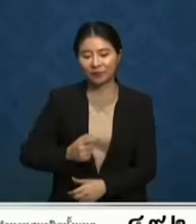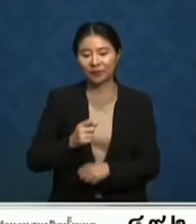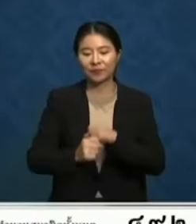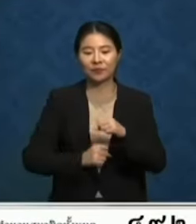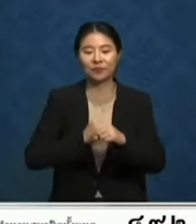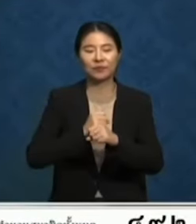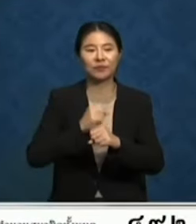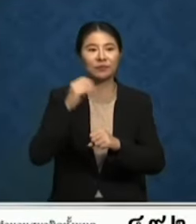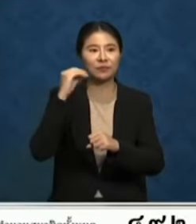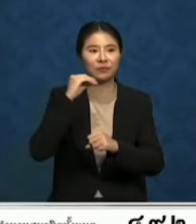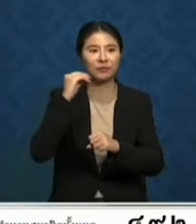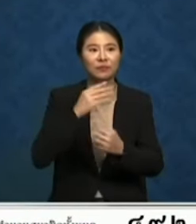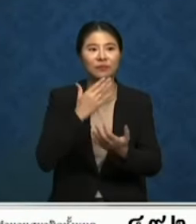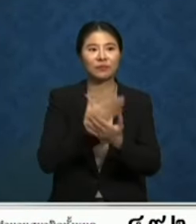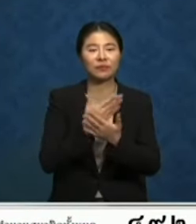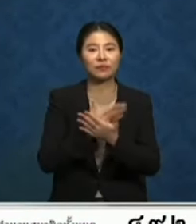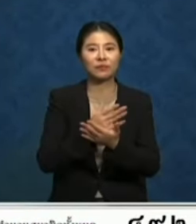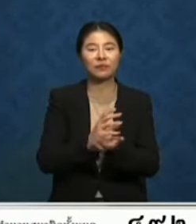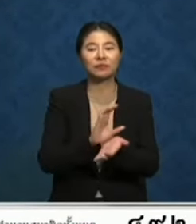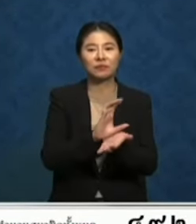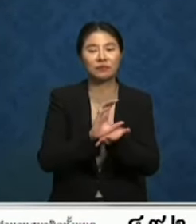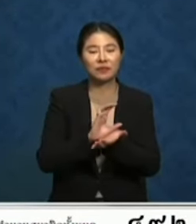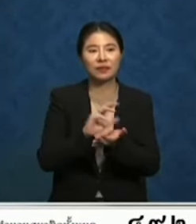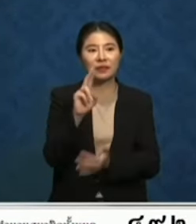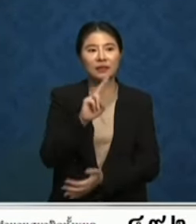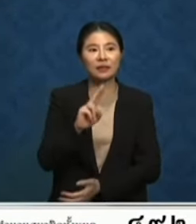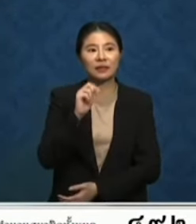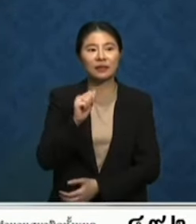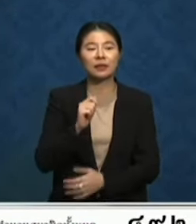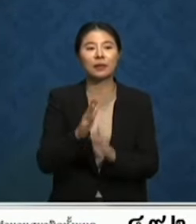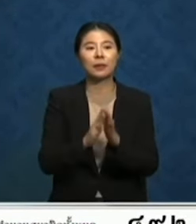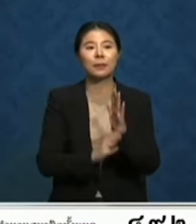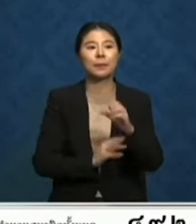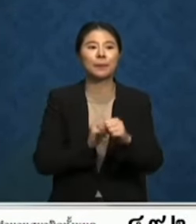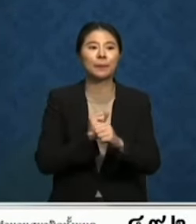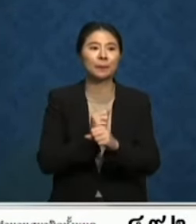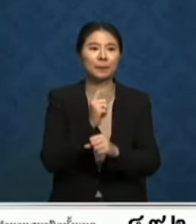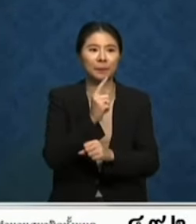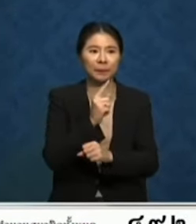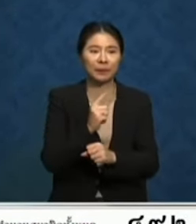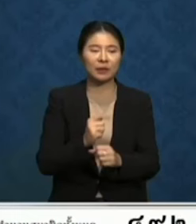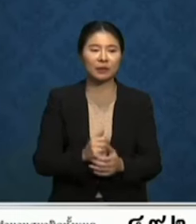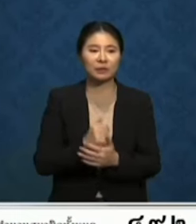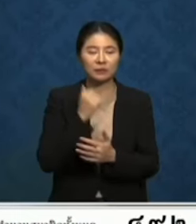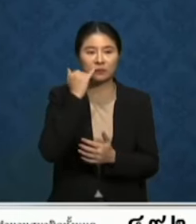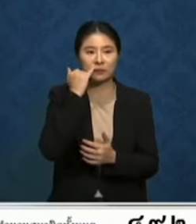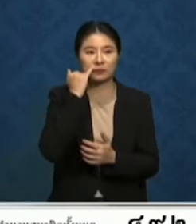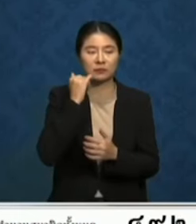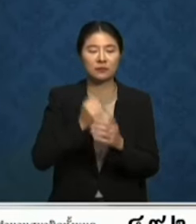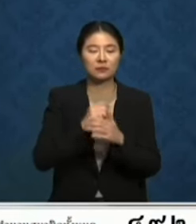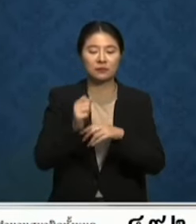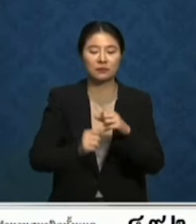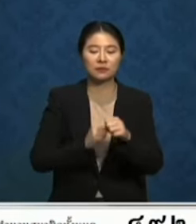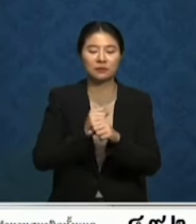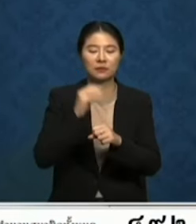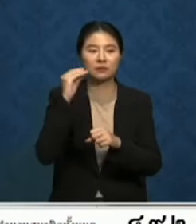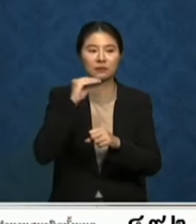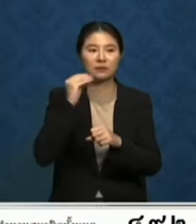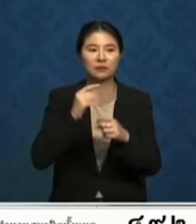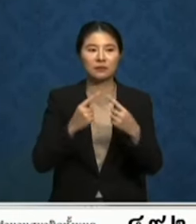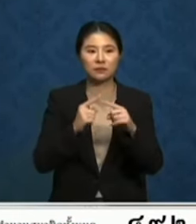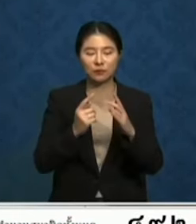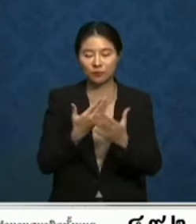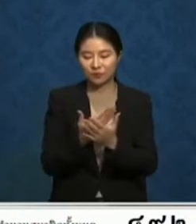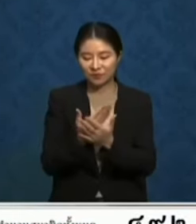ท่านประธานครับเงินงบประมาณจะใช้ได้เกือบ1ปีครับตามปฏิทินงบประมาณที่จะต้องจัดทำในแต่ละปีนะครับแต่เงินงบประม